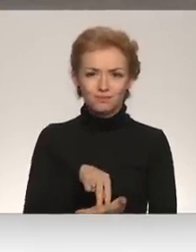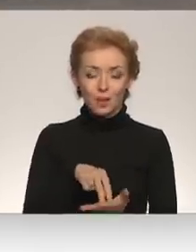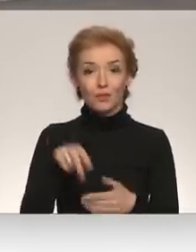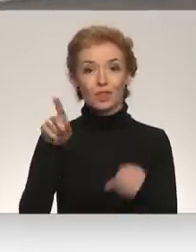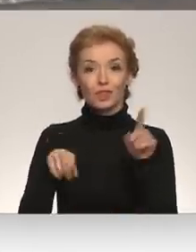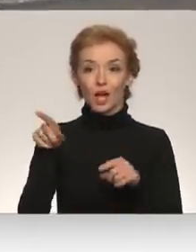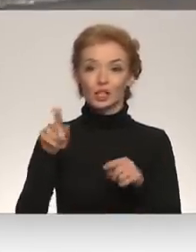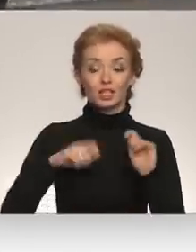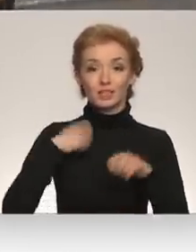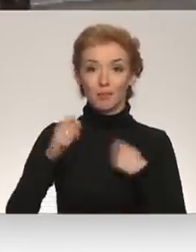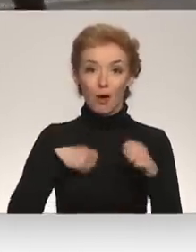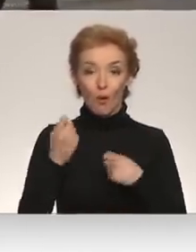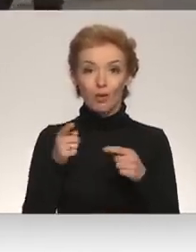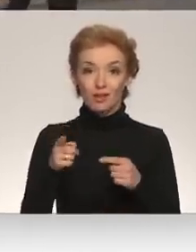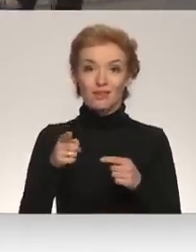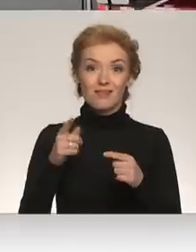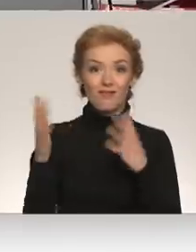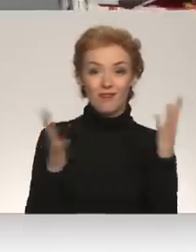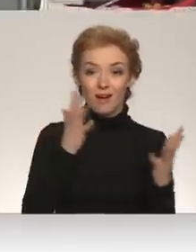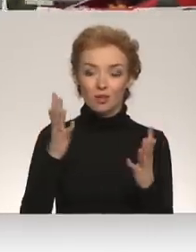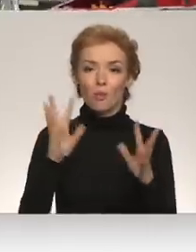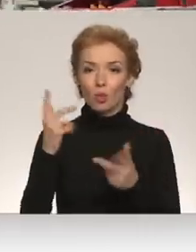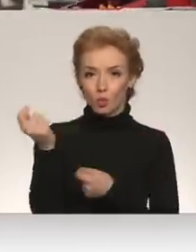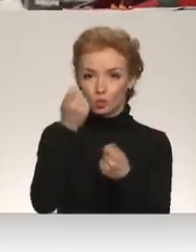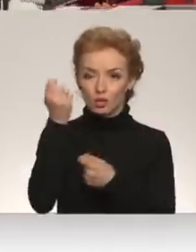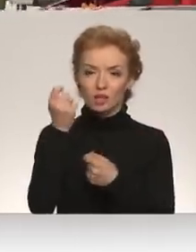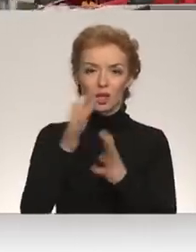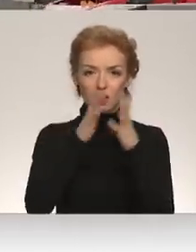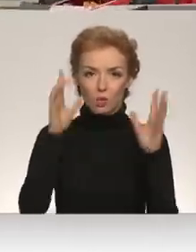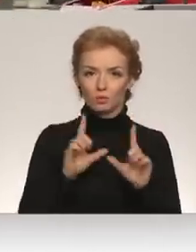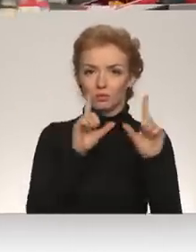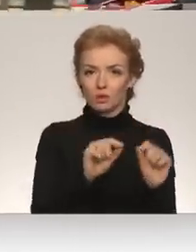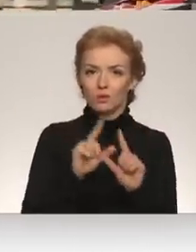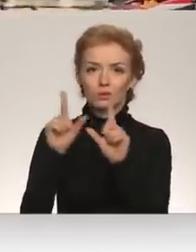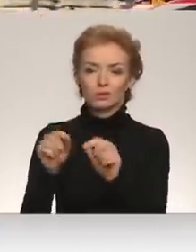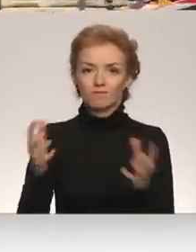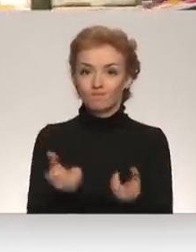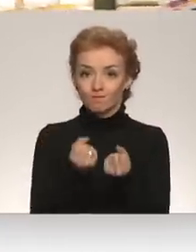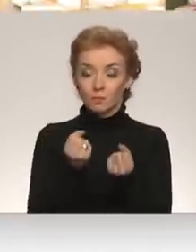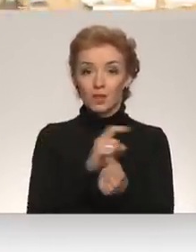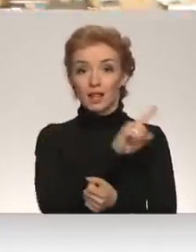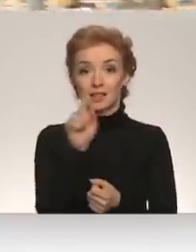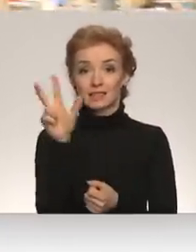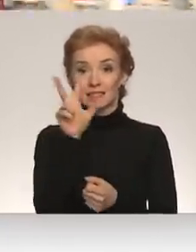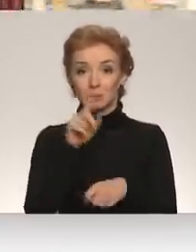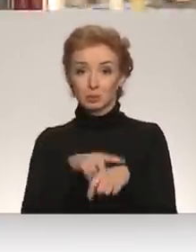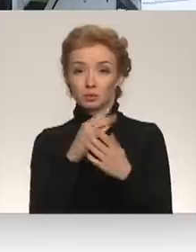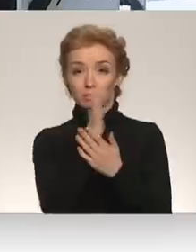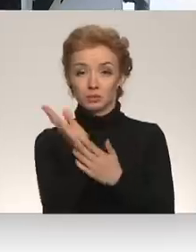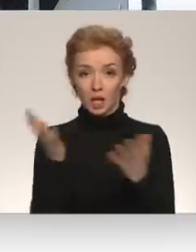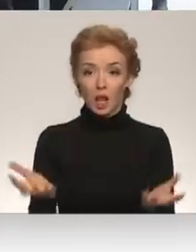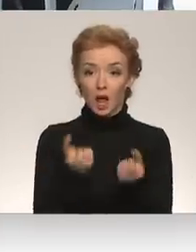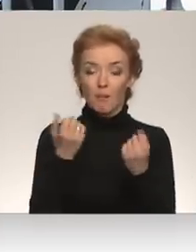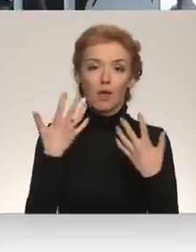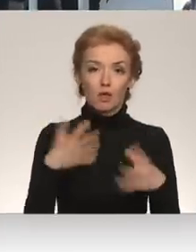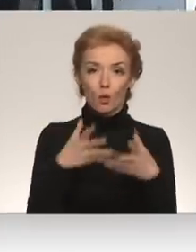izbaudīja dabas stihiju, ugunsdzēsējiem glābējiem nācās steigties no viena izsaukuma uz nākamo. Līdz pulksten 3 pēcpusdienā glābēji jau bija